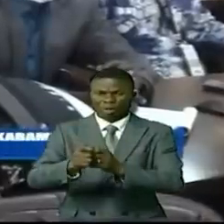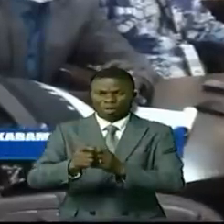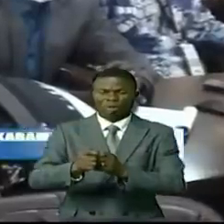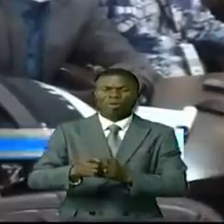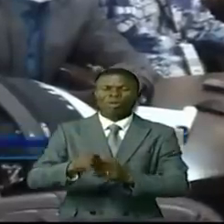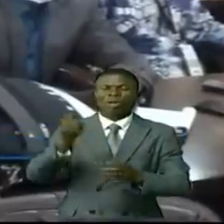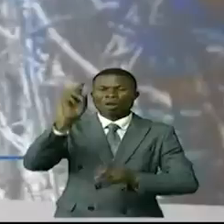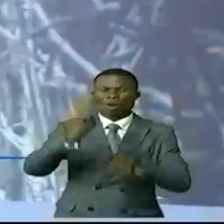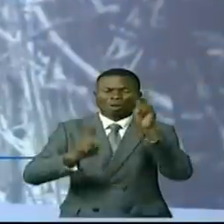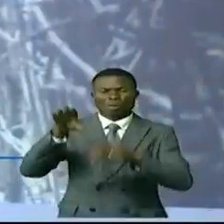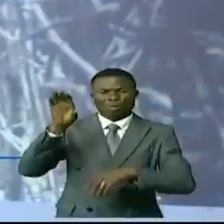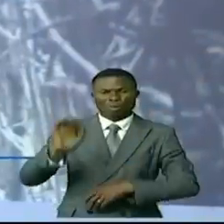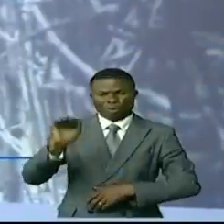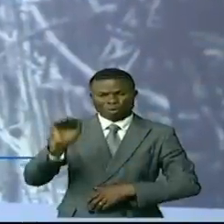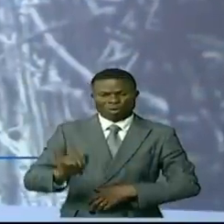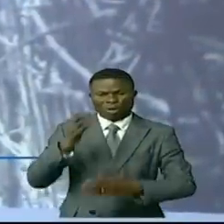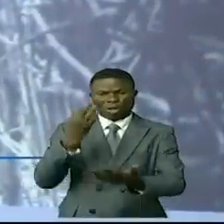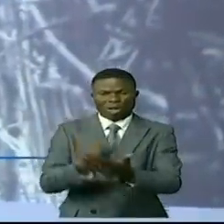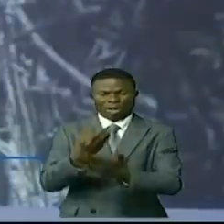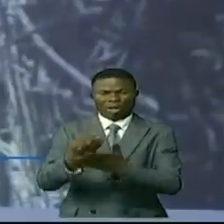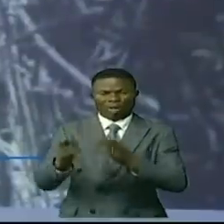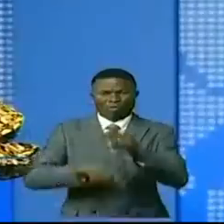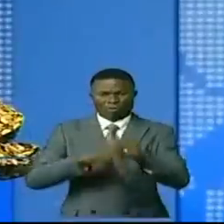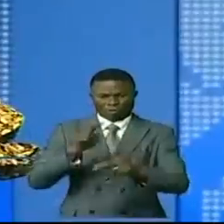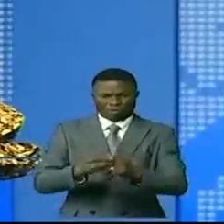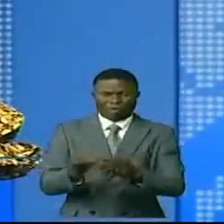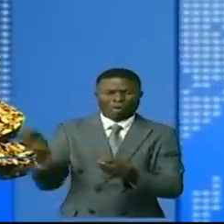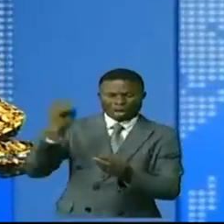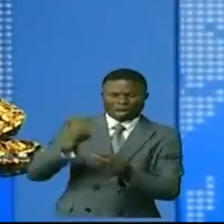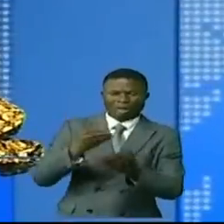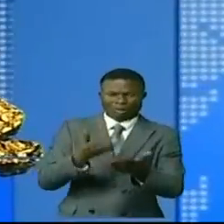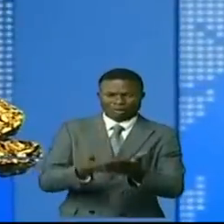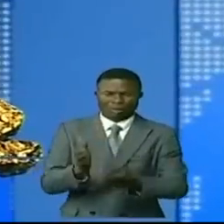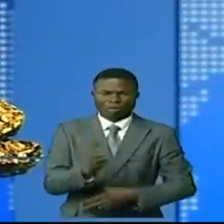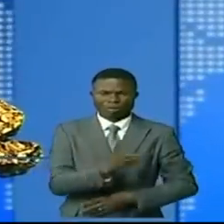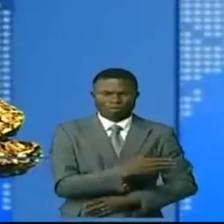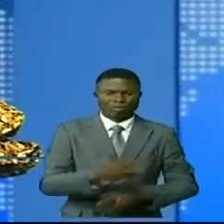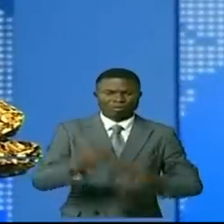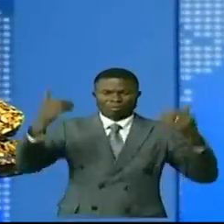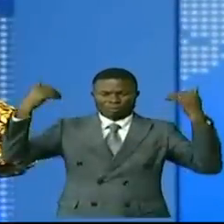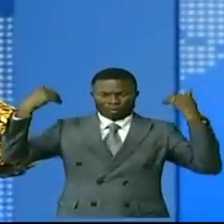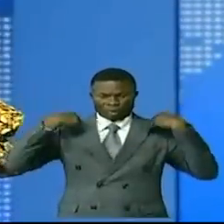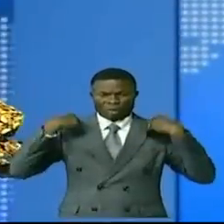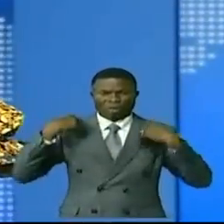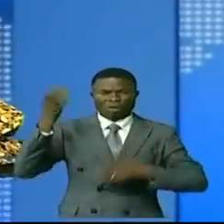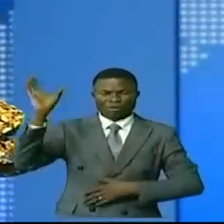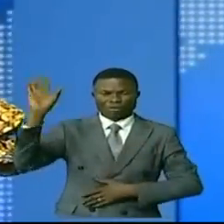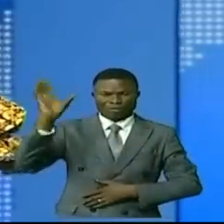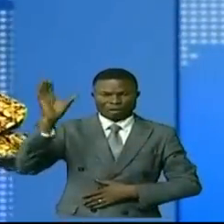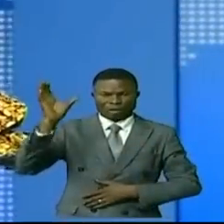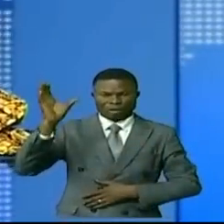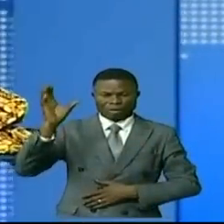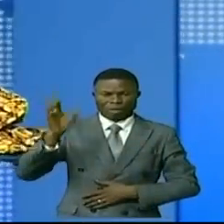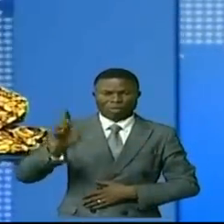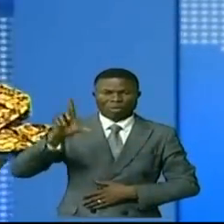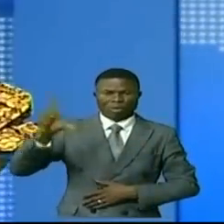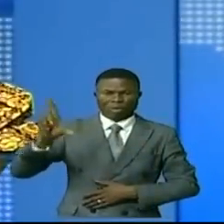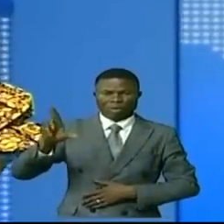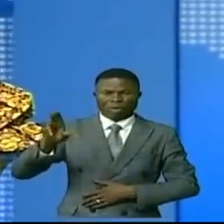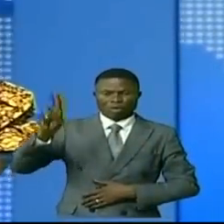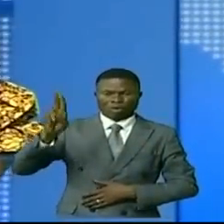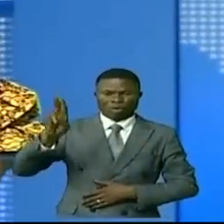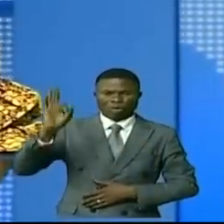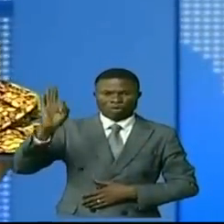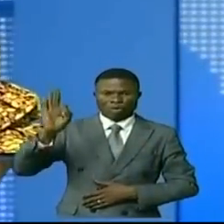peuples autochtones et les fonds nationaux Red Plus. Le chef de secteur des Loufimi a